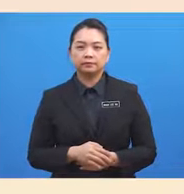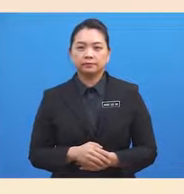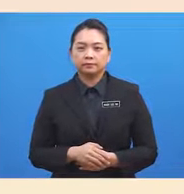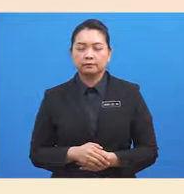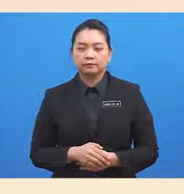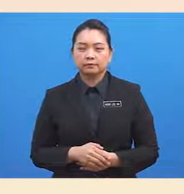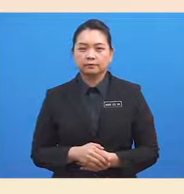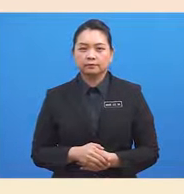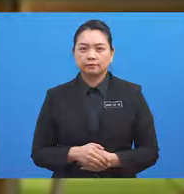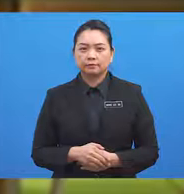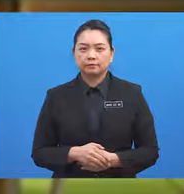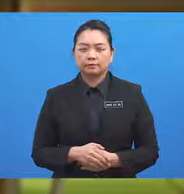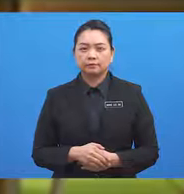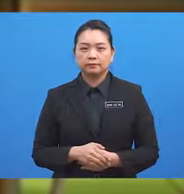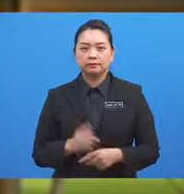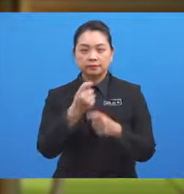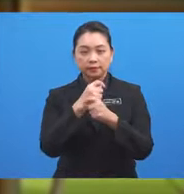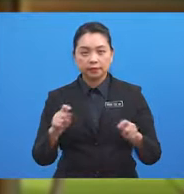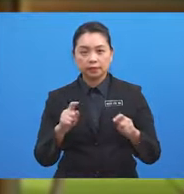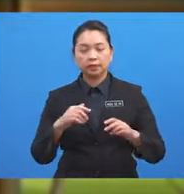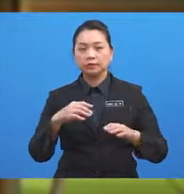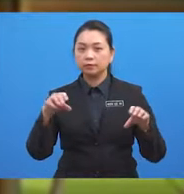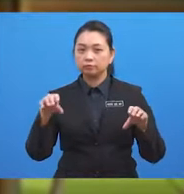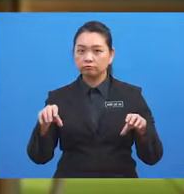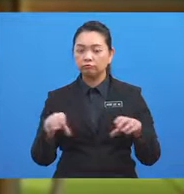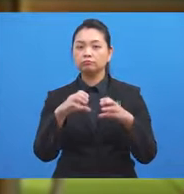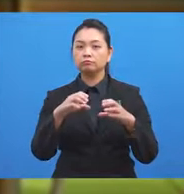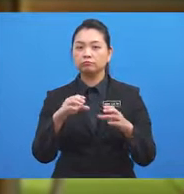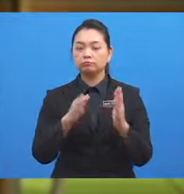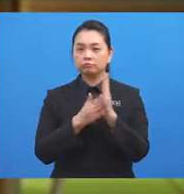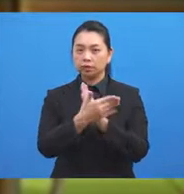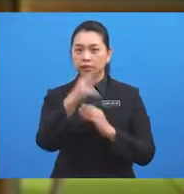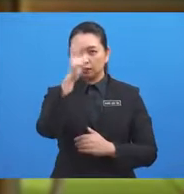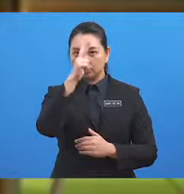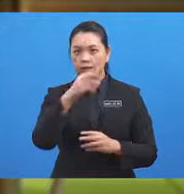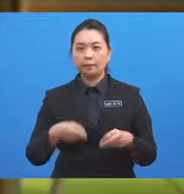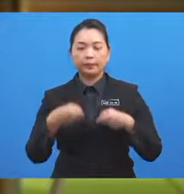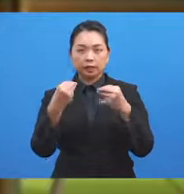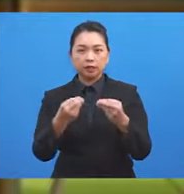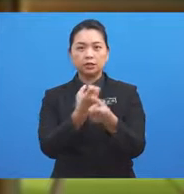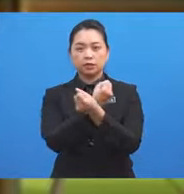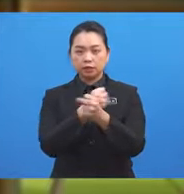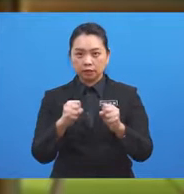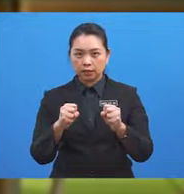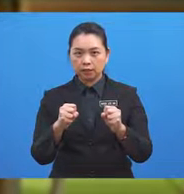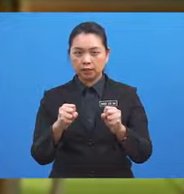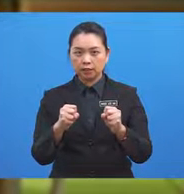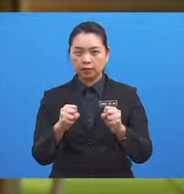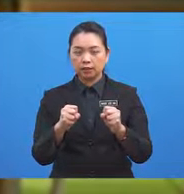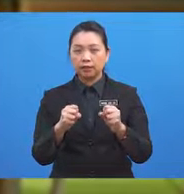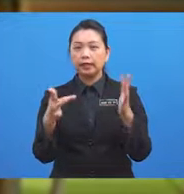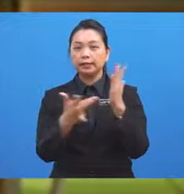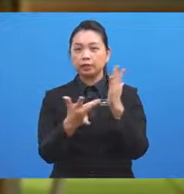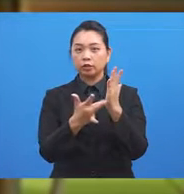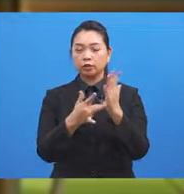Corridor MSC telah dibangunkan oleh kerajaan bagi menyediakan kemudahan teknologi